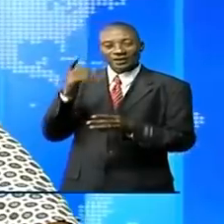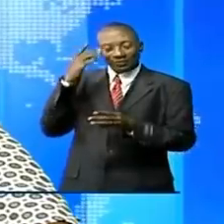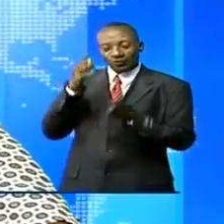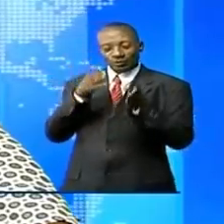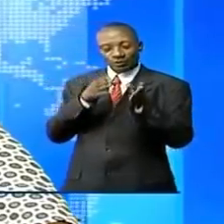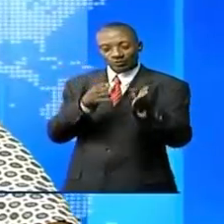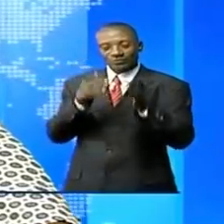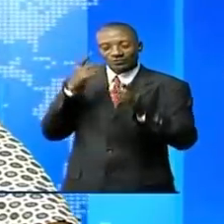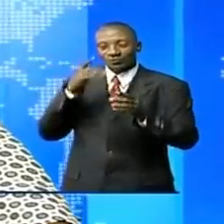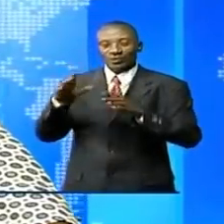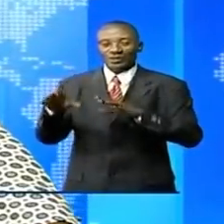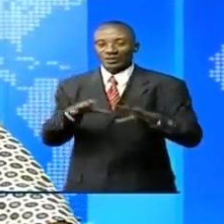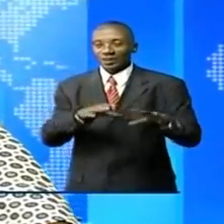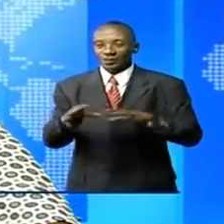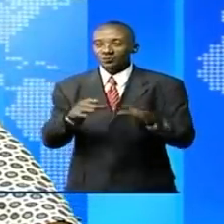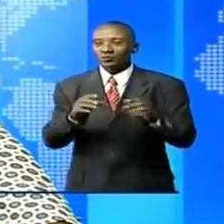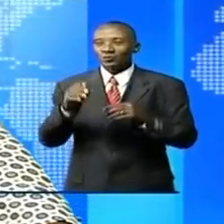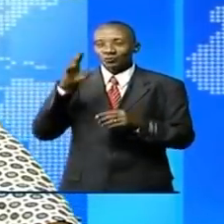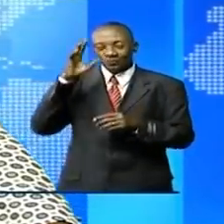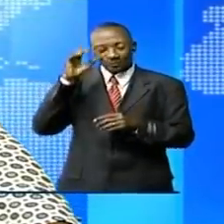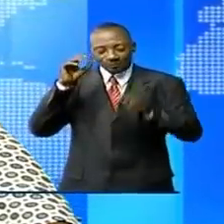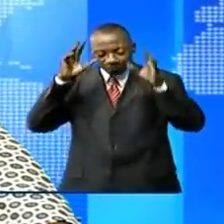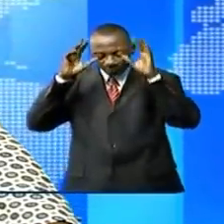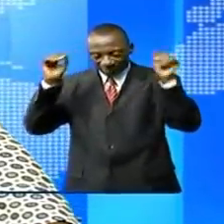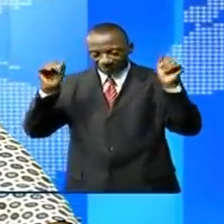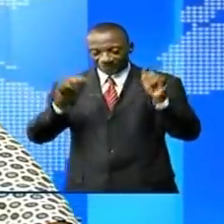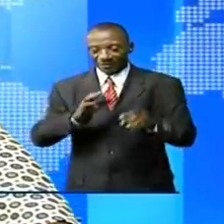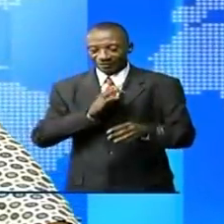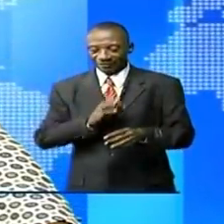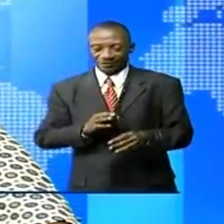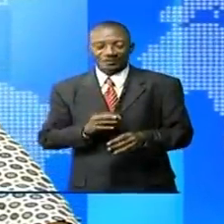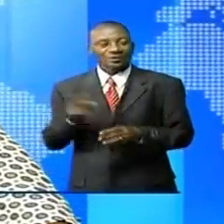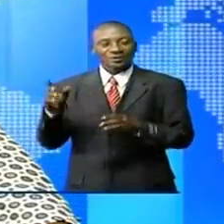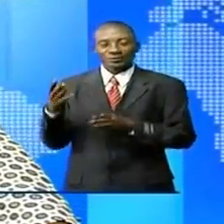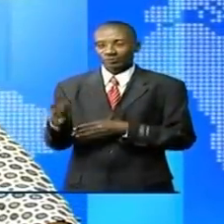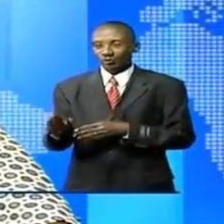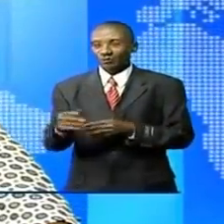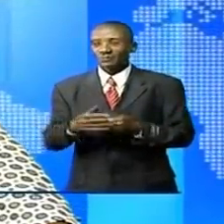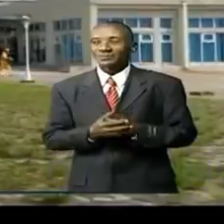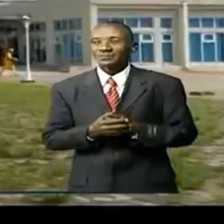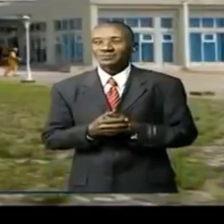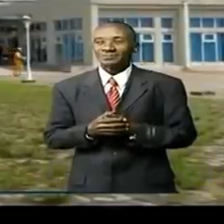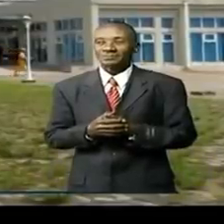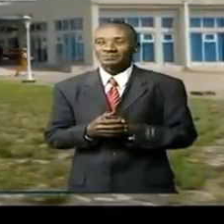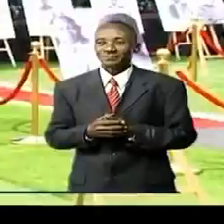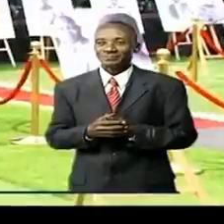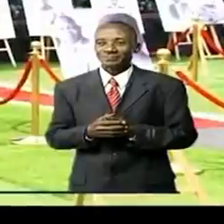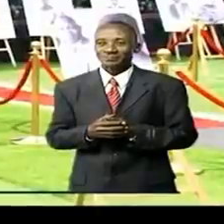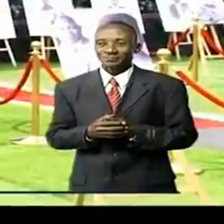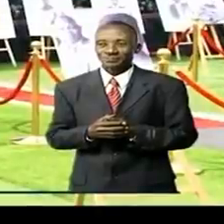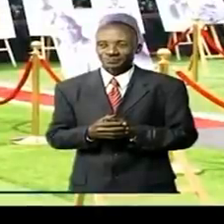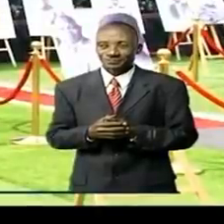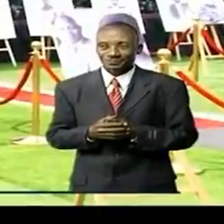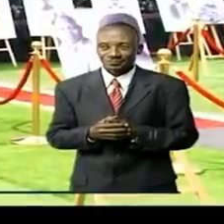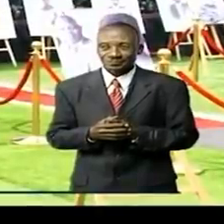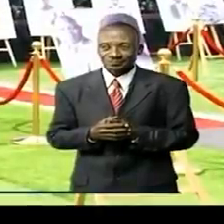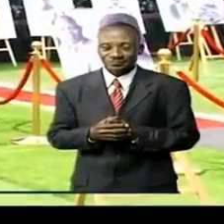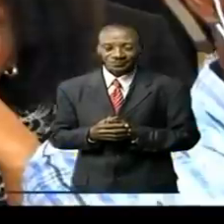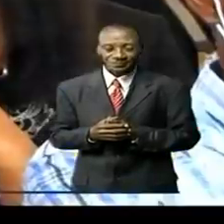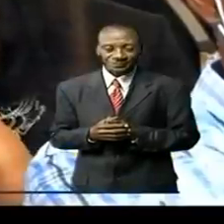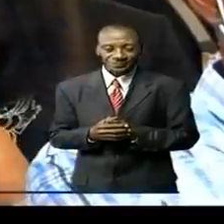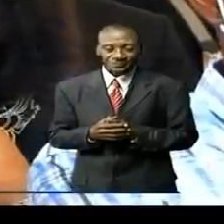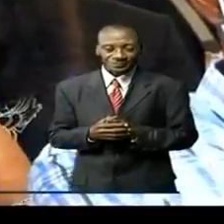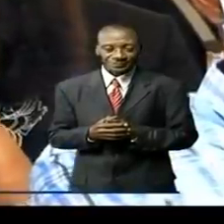que leurs enfants sont tous décédés. Fanny Kikoufi. Et consternation ce lundi matin au parvis